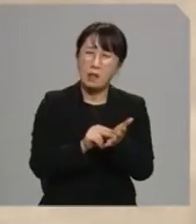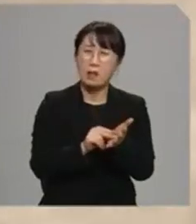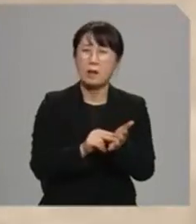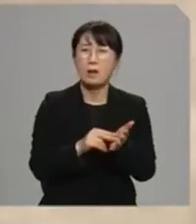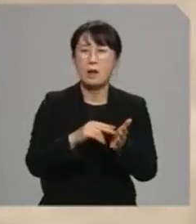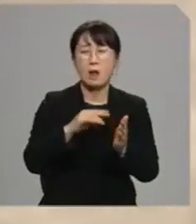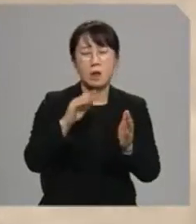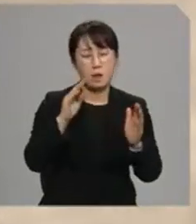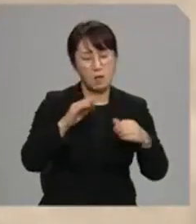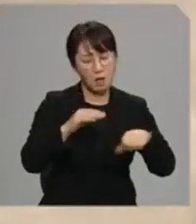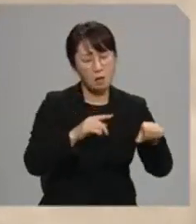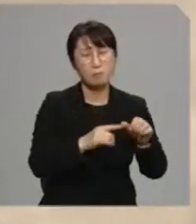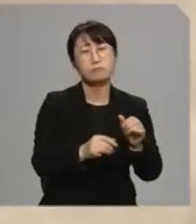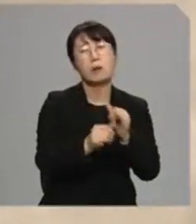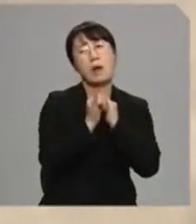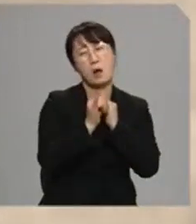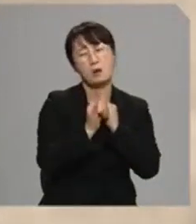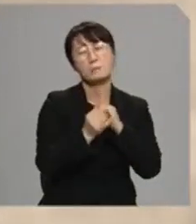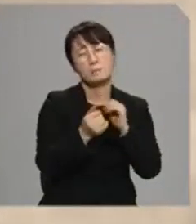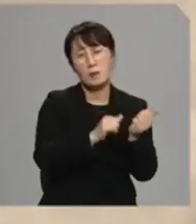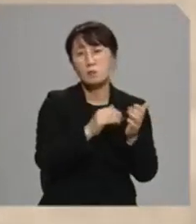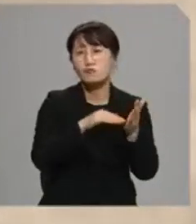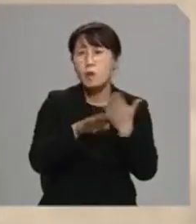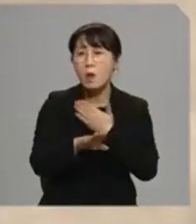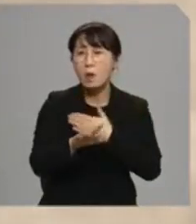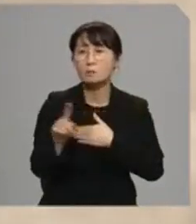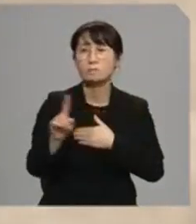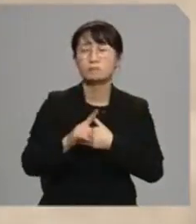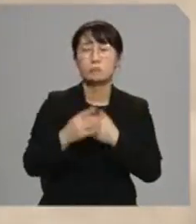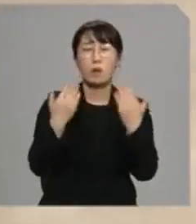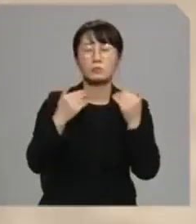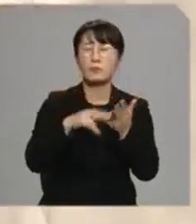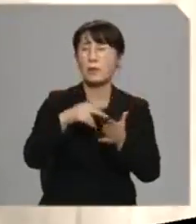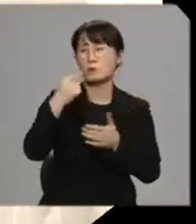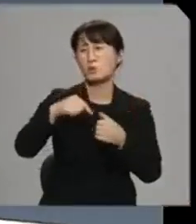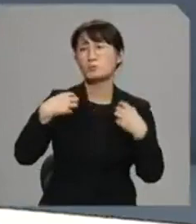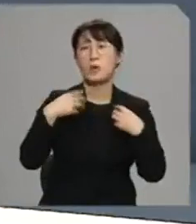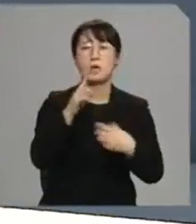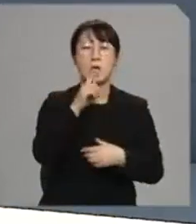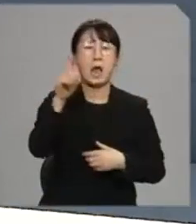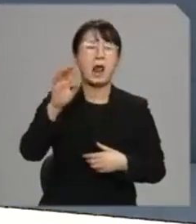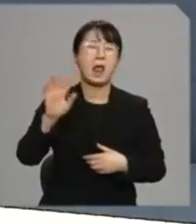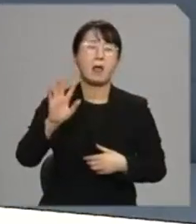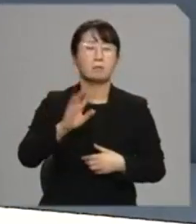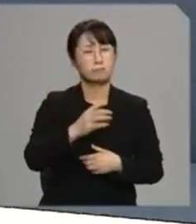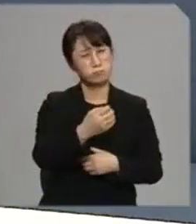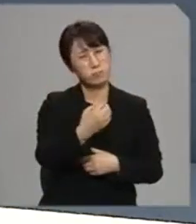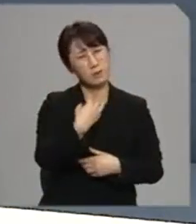학교 측에서는 굳이 교육청에 자기들이 알리지는 않겠다고 얘기를 하는 거는